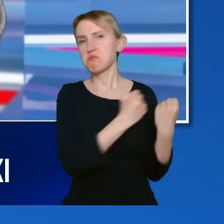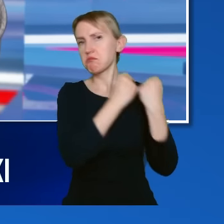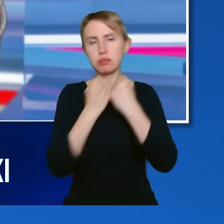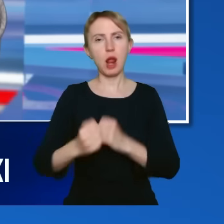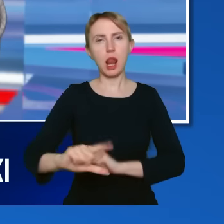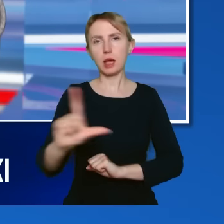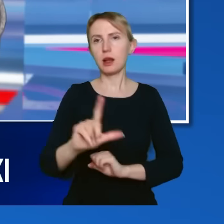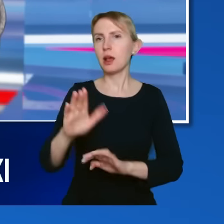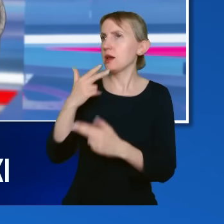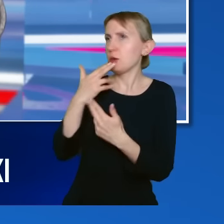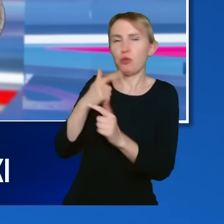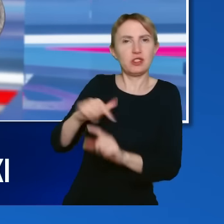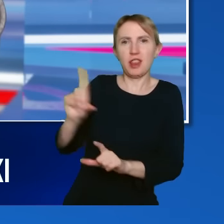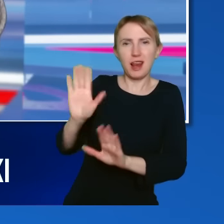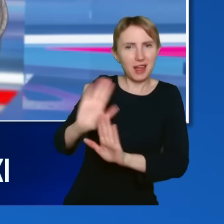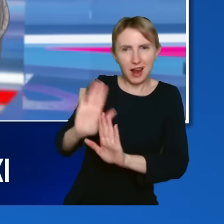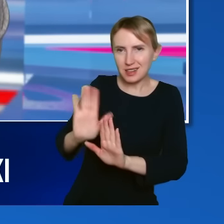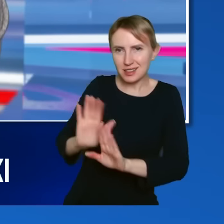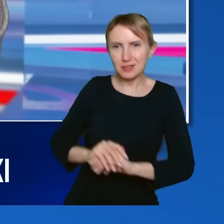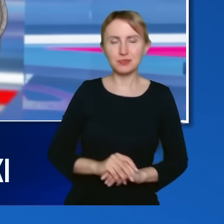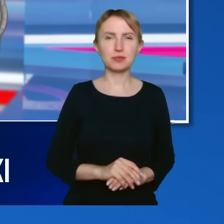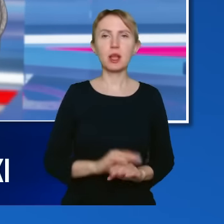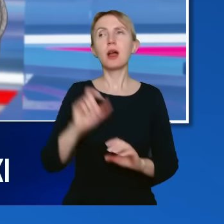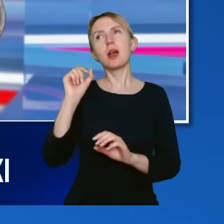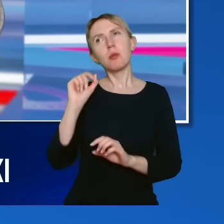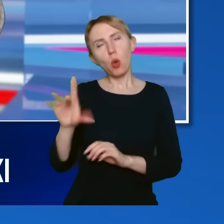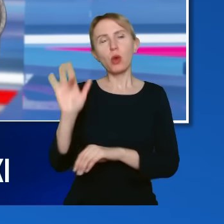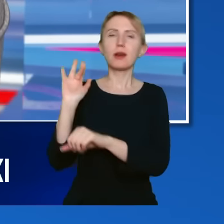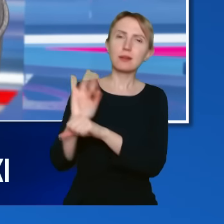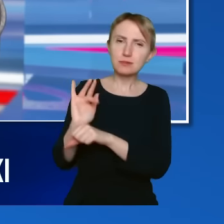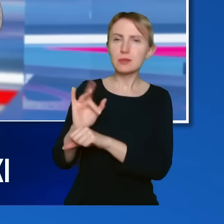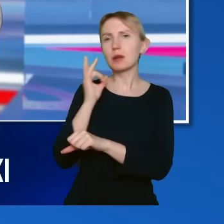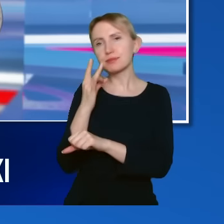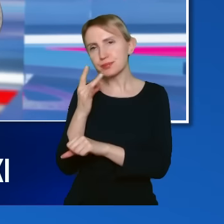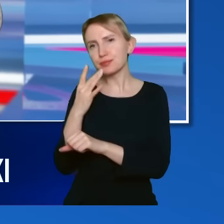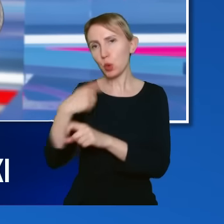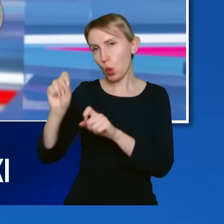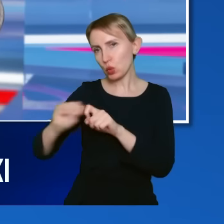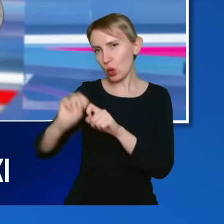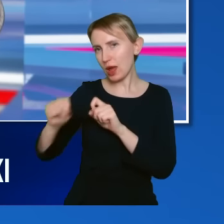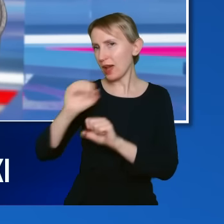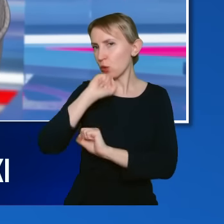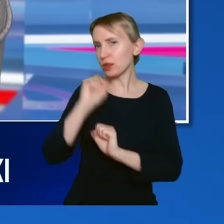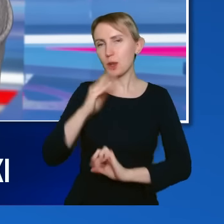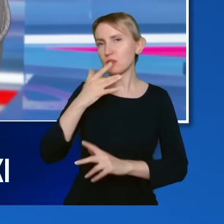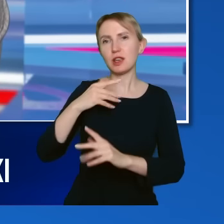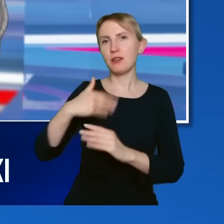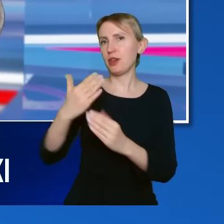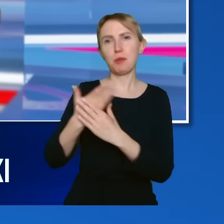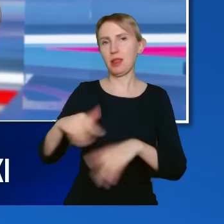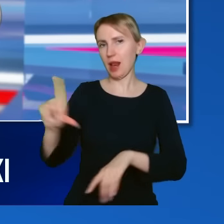ale to nikt nie mówi, że... Znaczy, co prawda tam są i zarzuty i są kontrole, ale nikt nie mówi, że firma działa